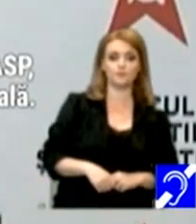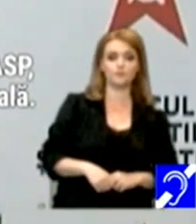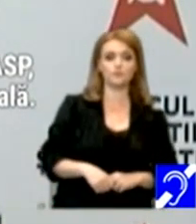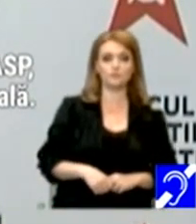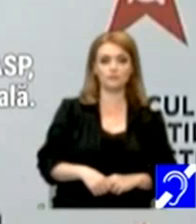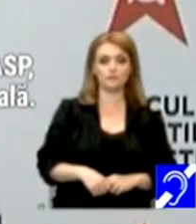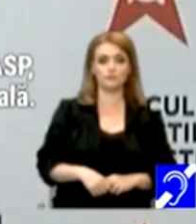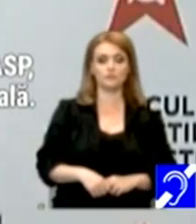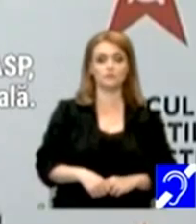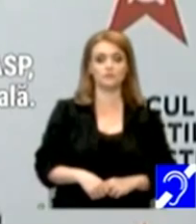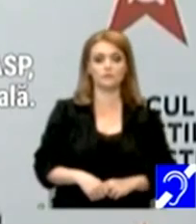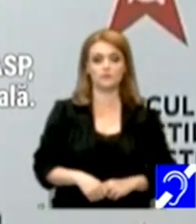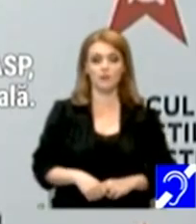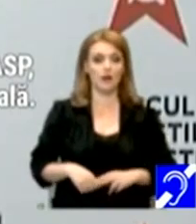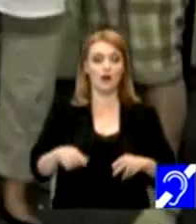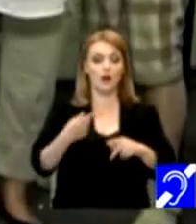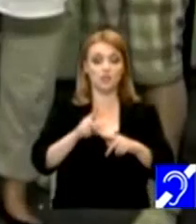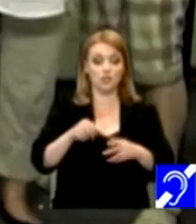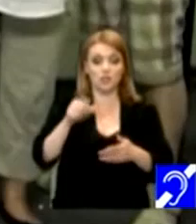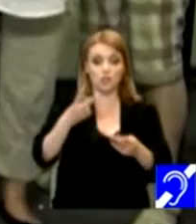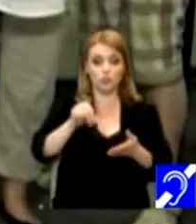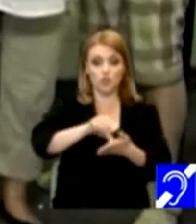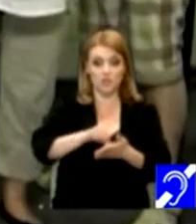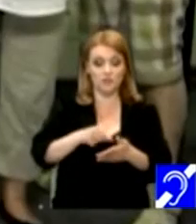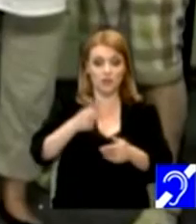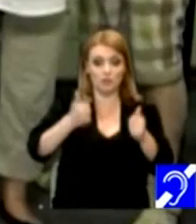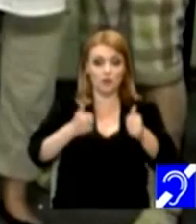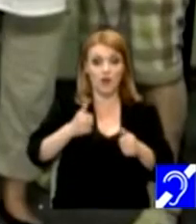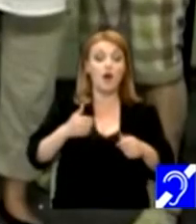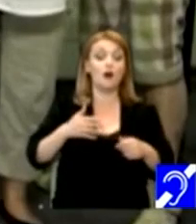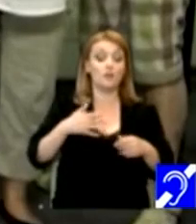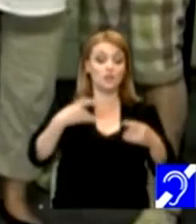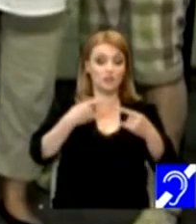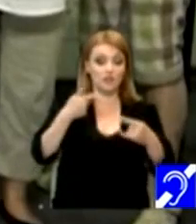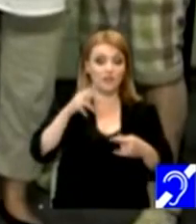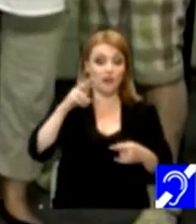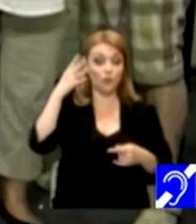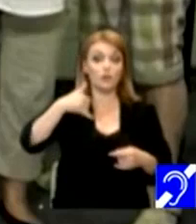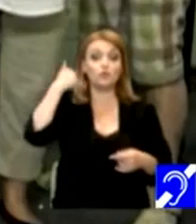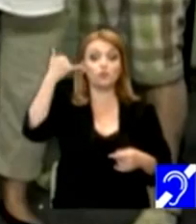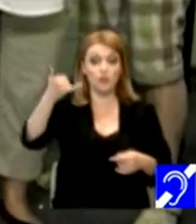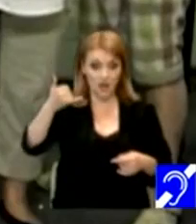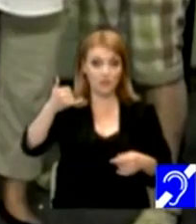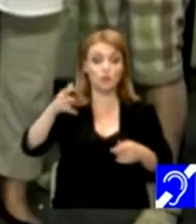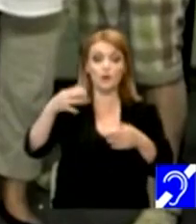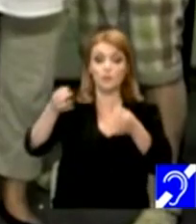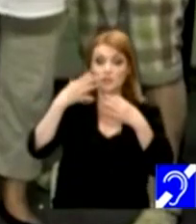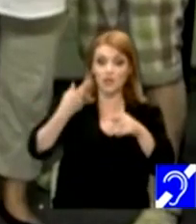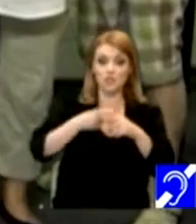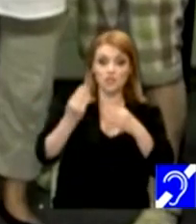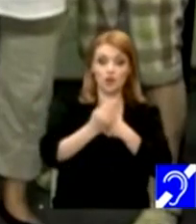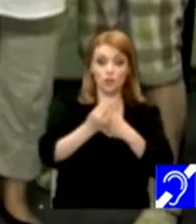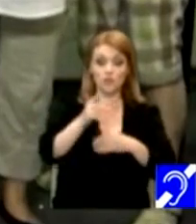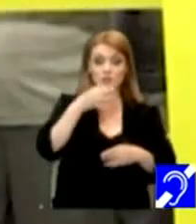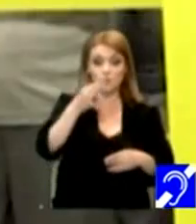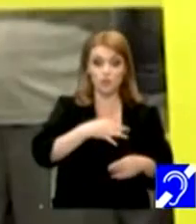это часть правительства, АСП не участвует в предвыборной гонке. Contactat de TVR Moldova, responsabilul de presă al Partidului Acțiune și Solidaritate a